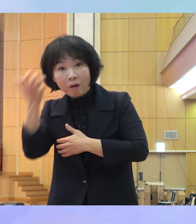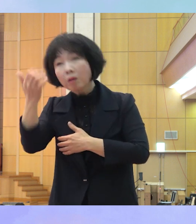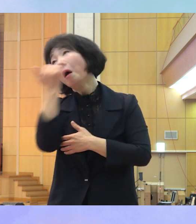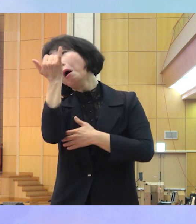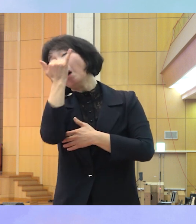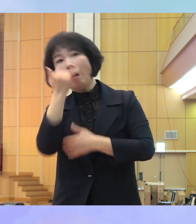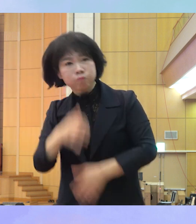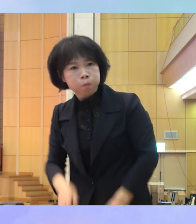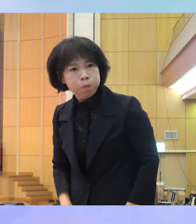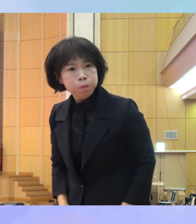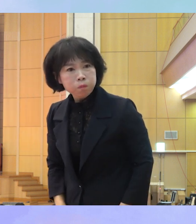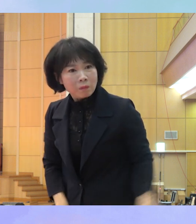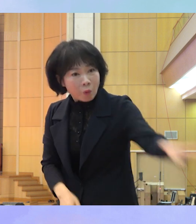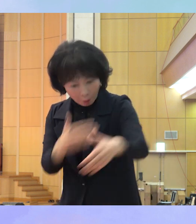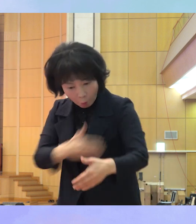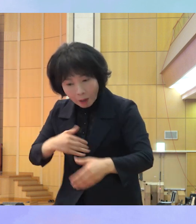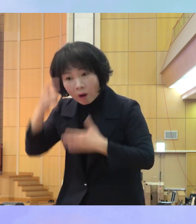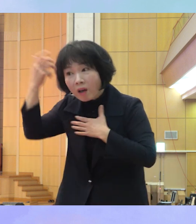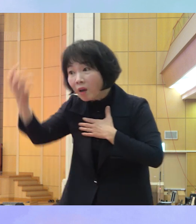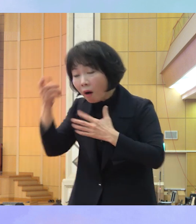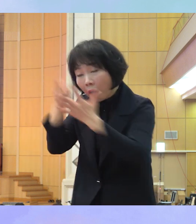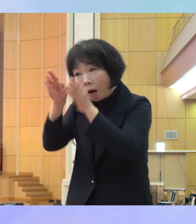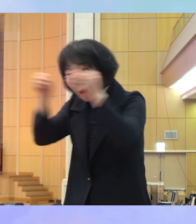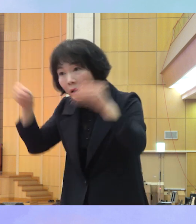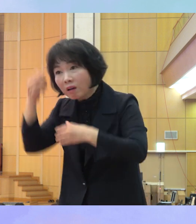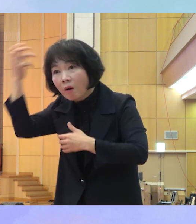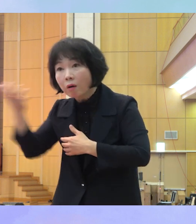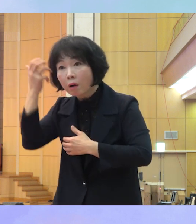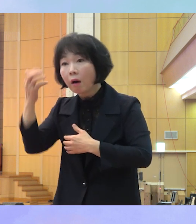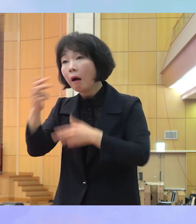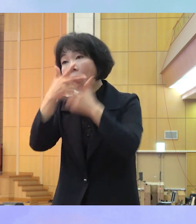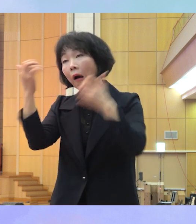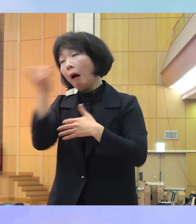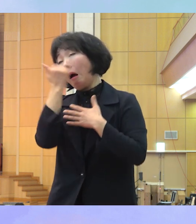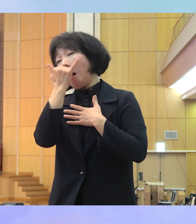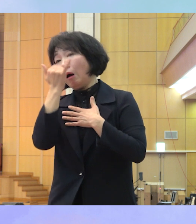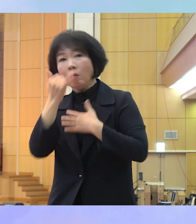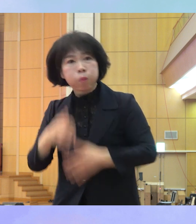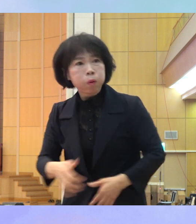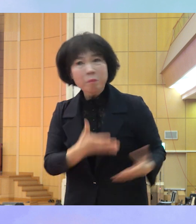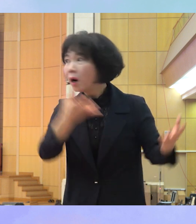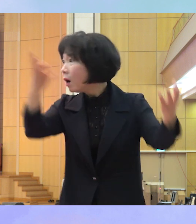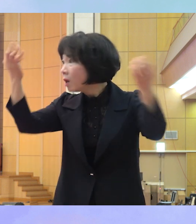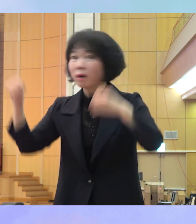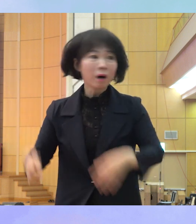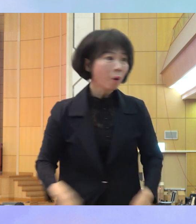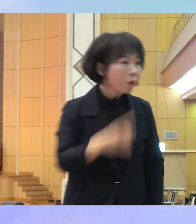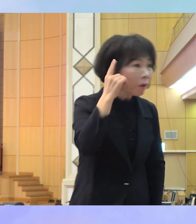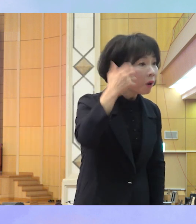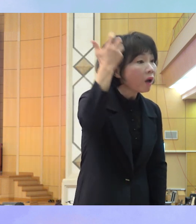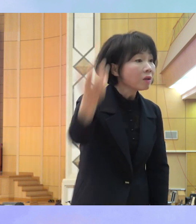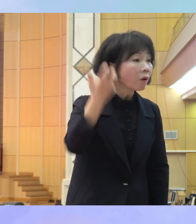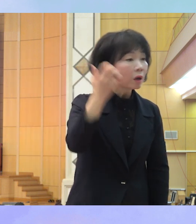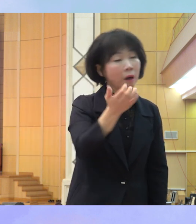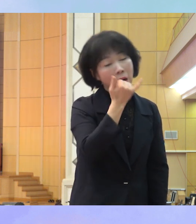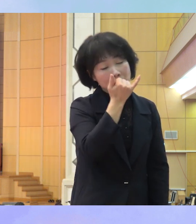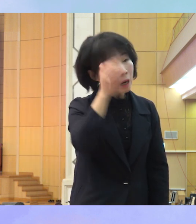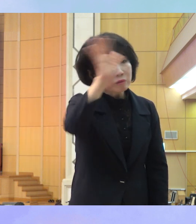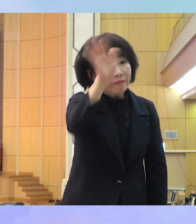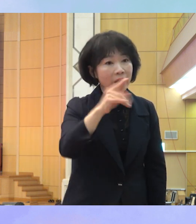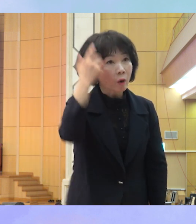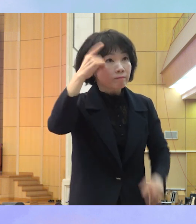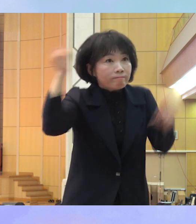상태가 돼버리는 거야. 사람이 뭐 사고 나갔든지 병원에 가면 의식 없는 사람 있잖아. 그렇듯이